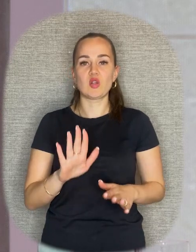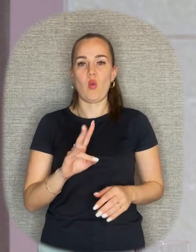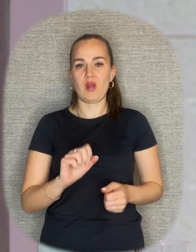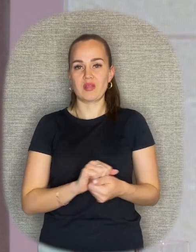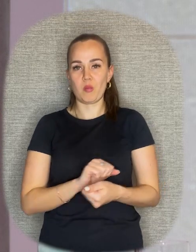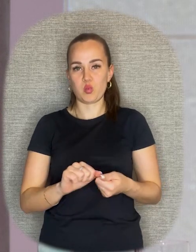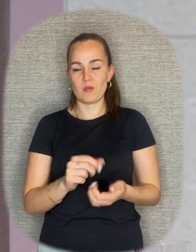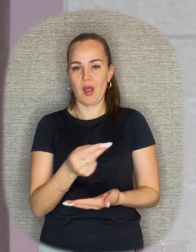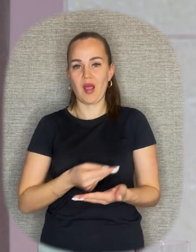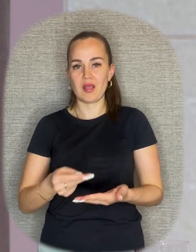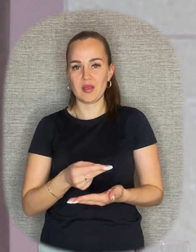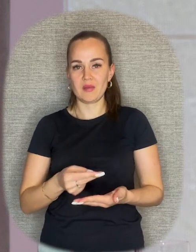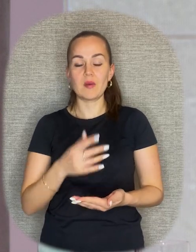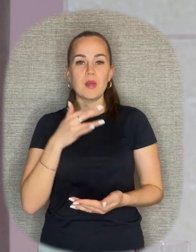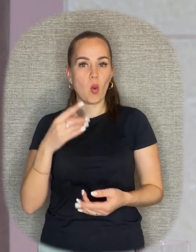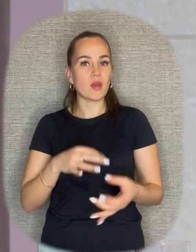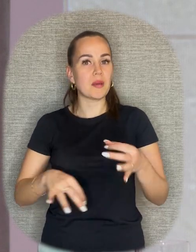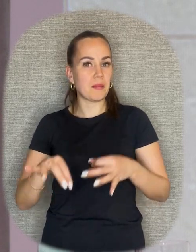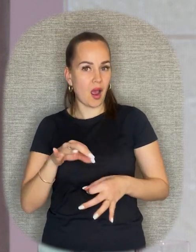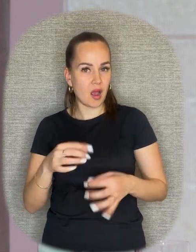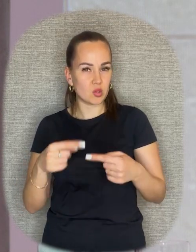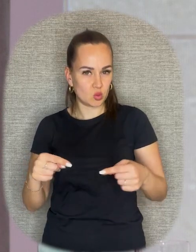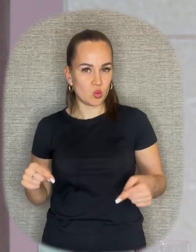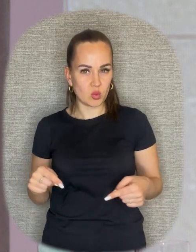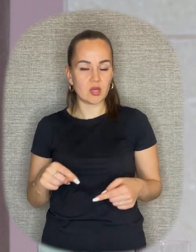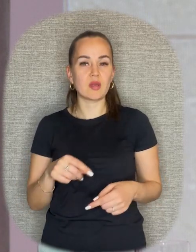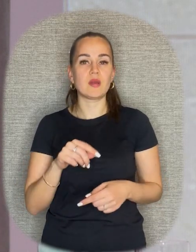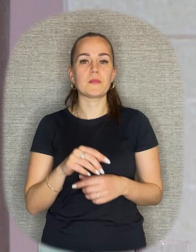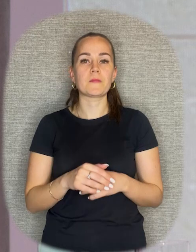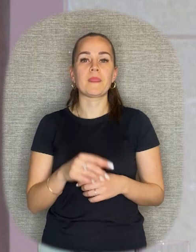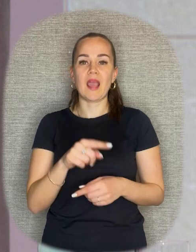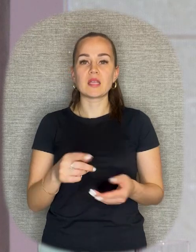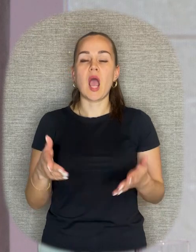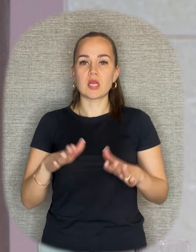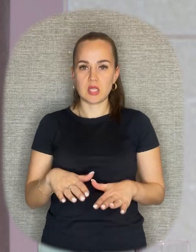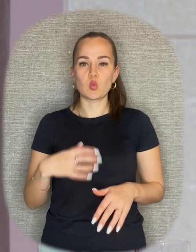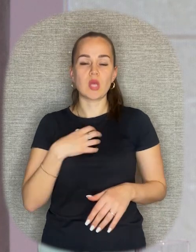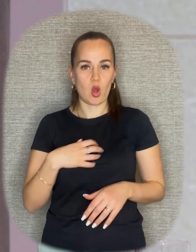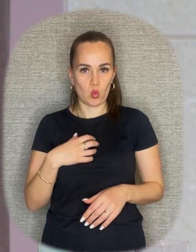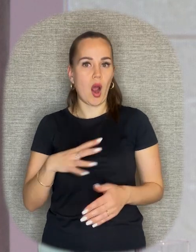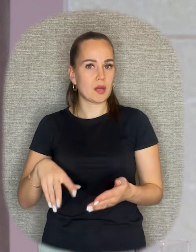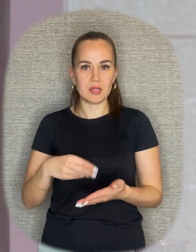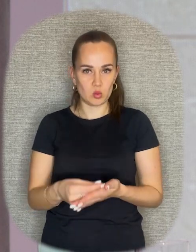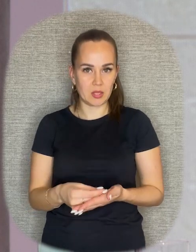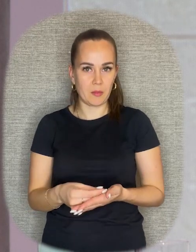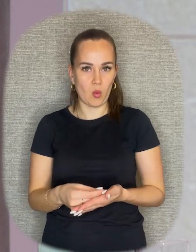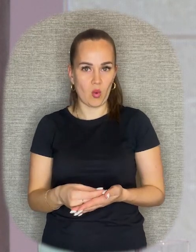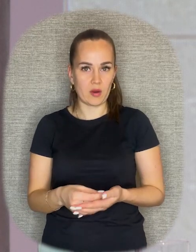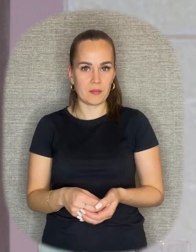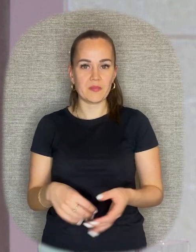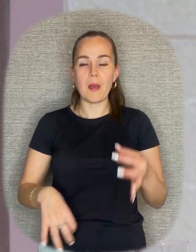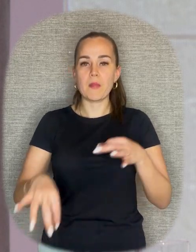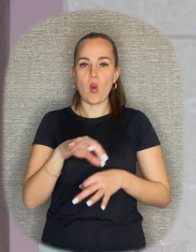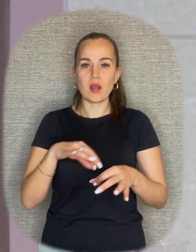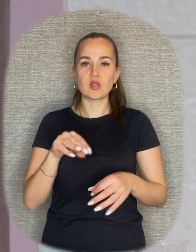оформления вот этого морского фасада Ну ещё целый ряд проектов которые остался только на бумаге но при этом очень